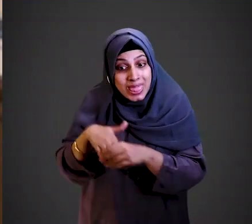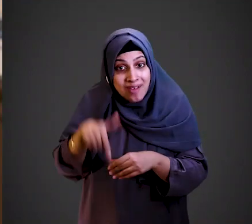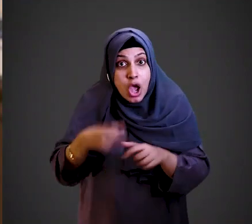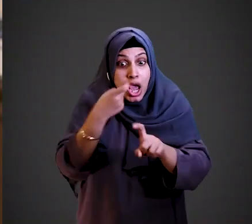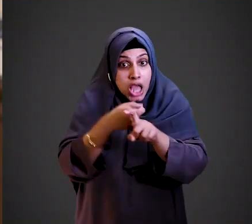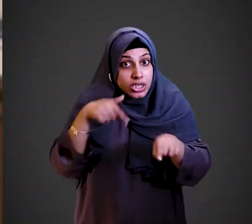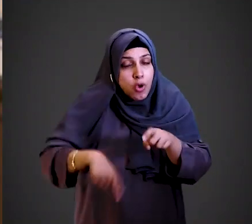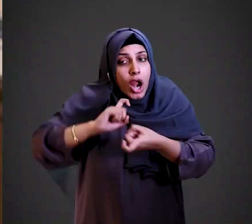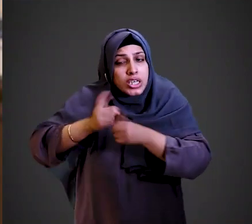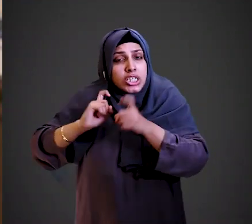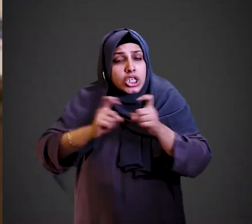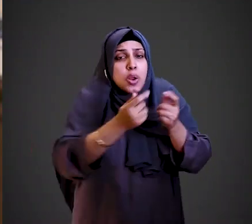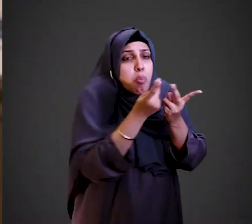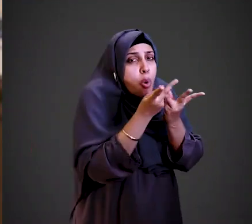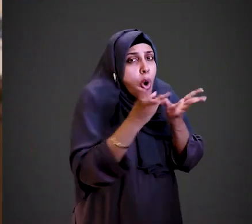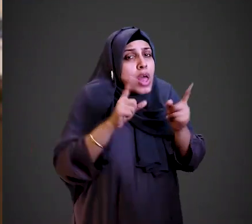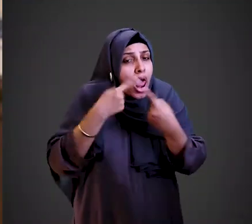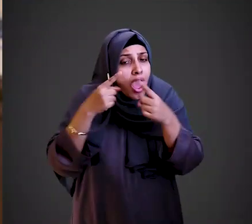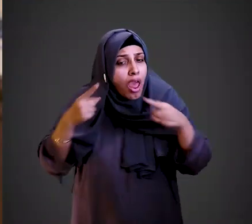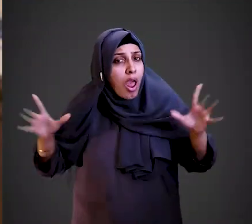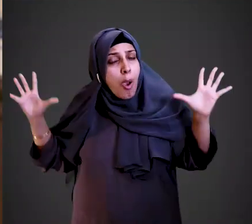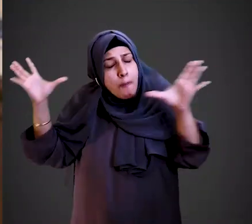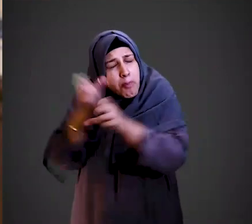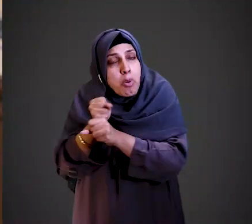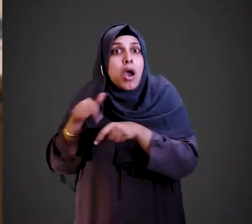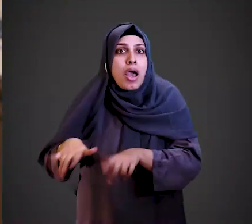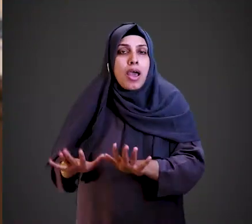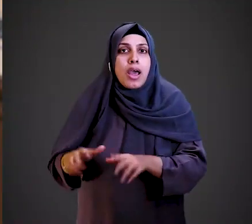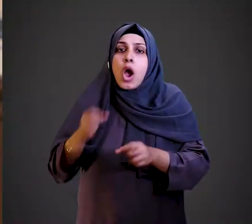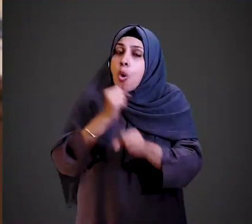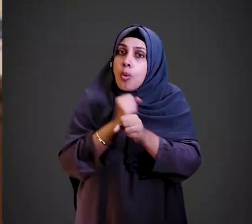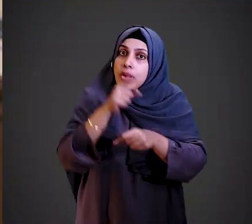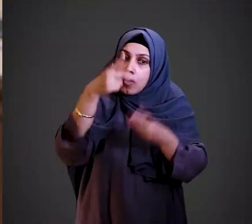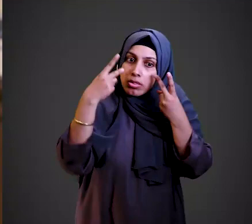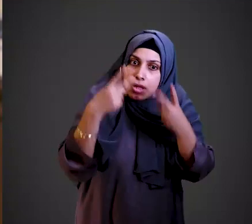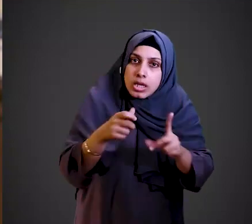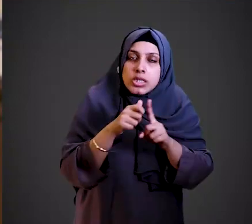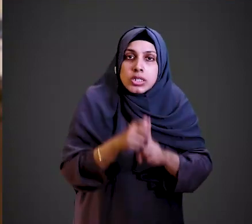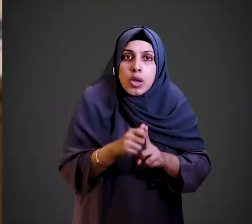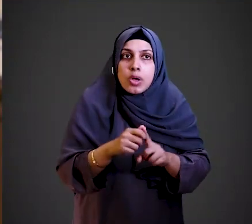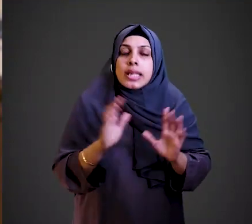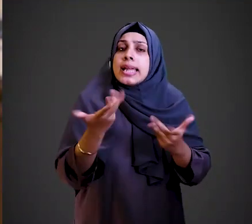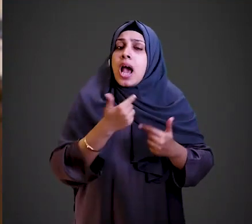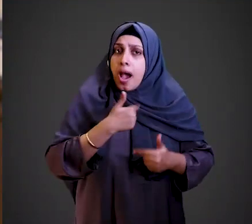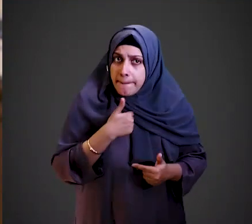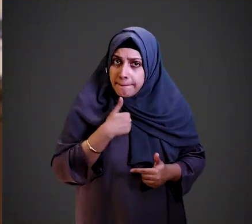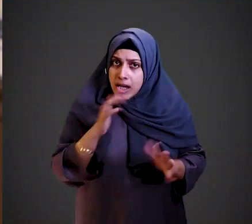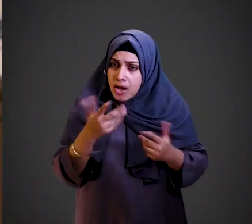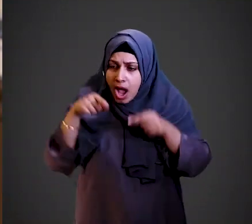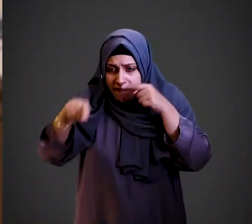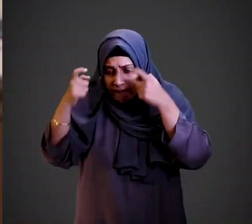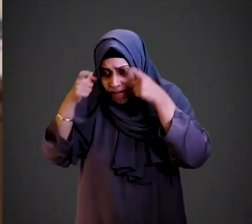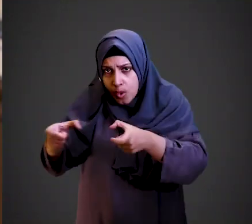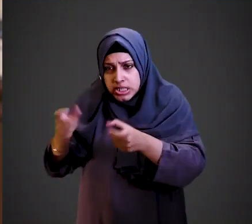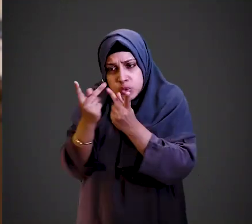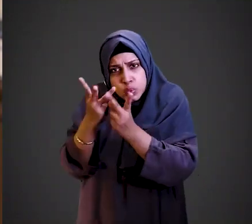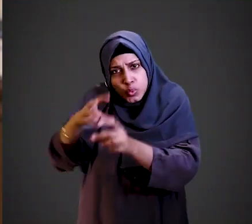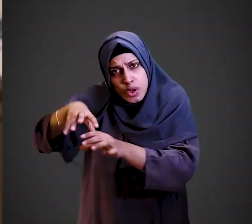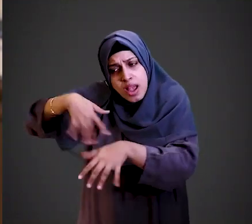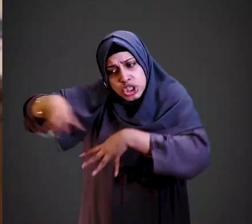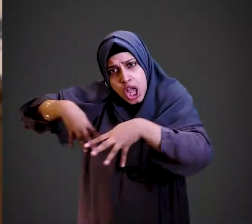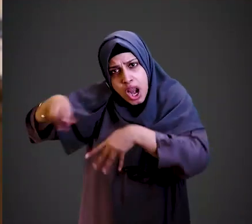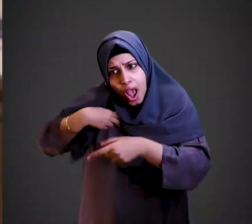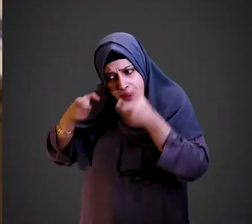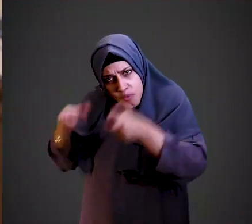شہر کے اندر بہت ڈائیورسٹی ہے. تو کبھی کبھار ہمیں یہ دیکھنا پڑے گا، حکومت کو یہ دیکھنا پڑے گا کہ کیا ہم کچھ شہروں پہ فوکس کریں،